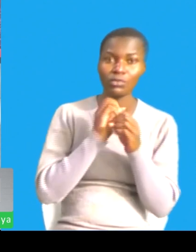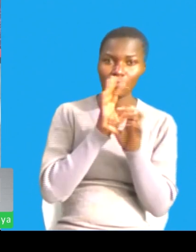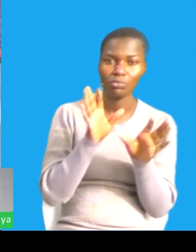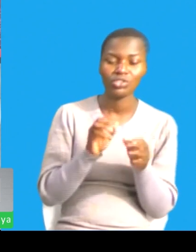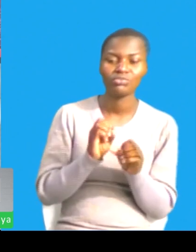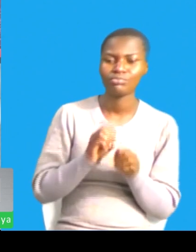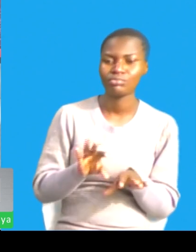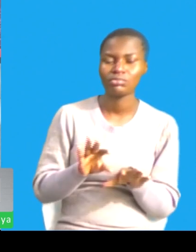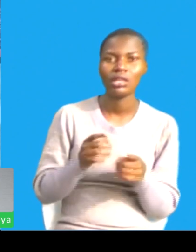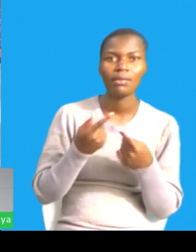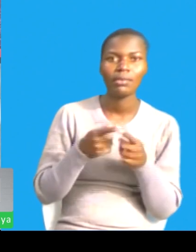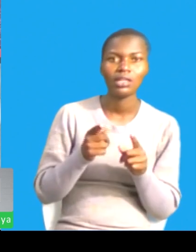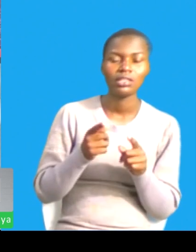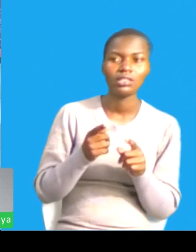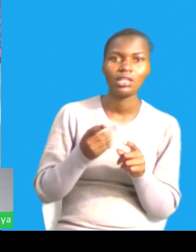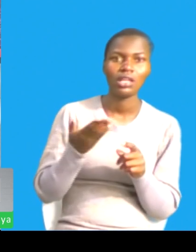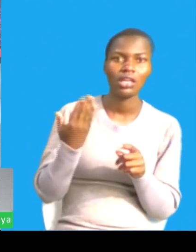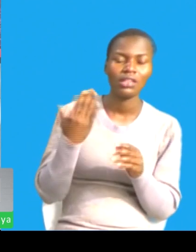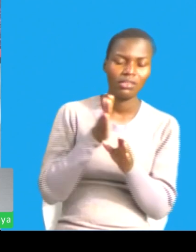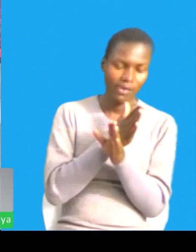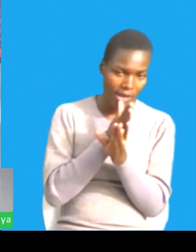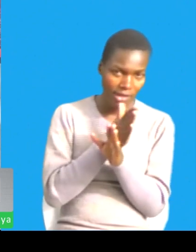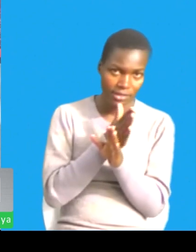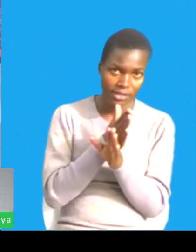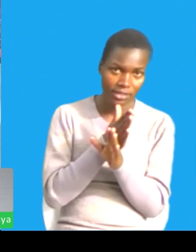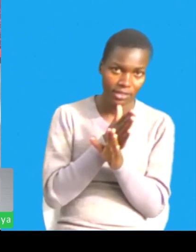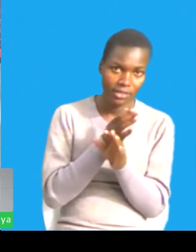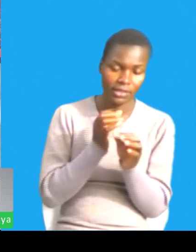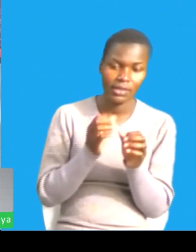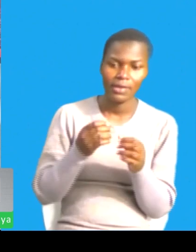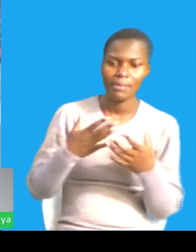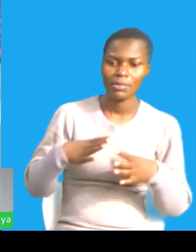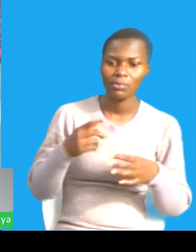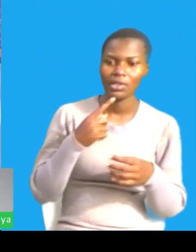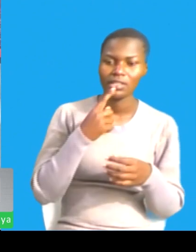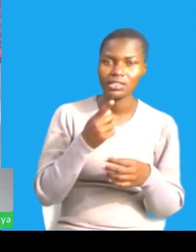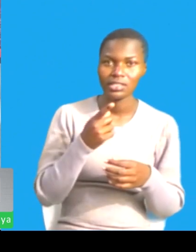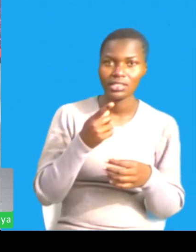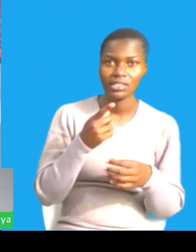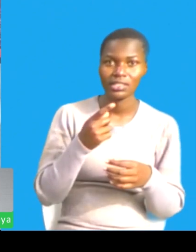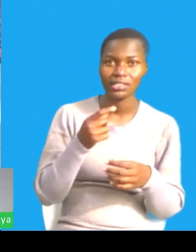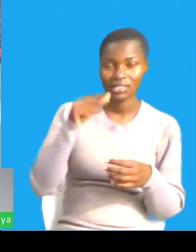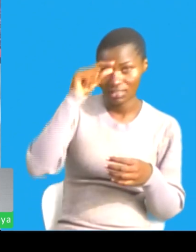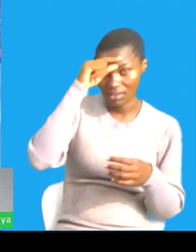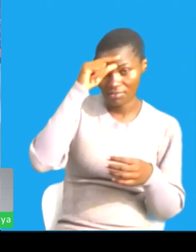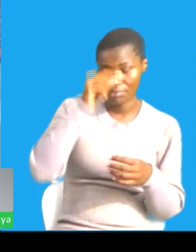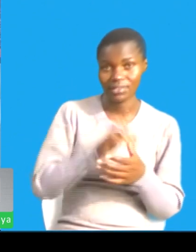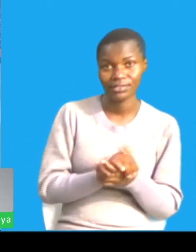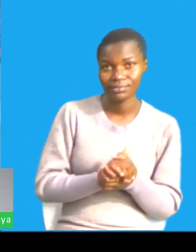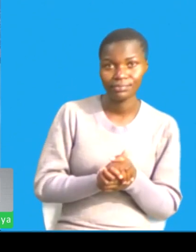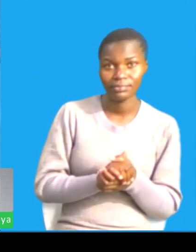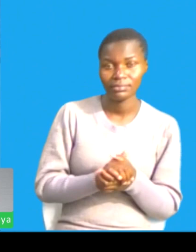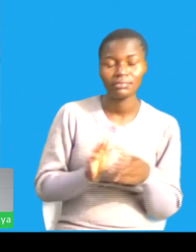Vitu zingine zinafanywa kisiri. Kuna watu wanasema ati ukisikia inaitwa serikali inamaanisha siri kali. Very unfortunate,